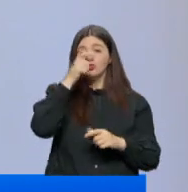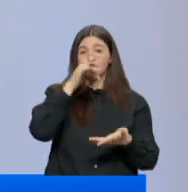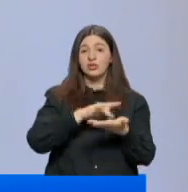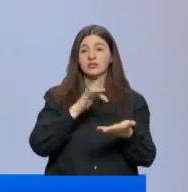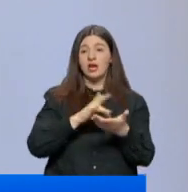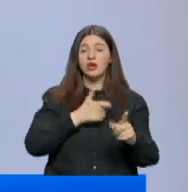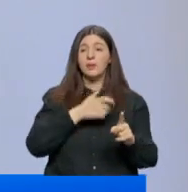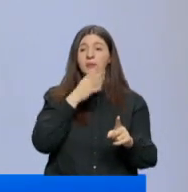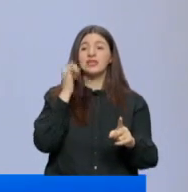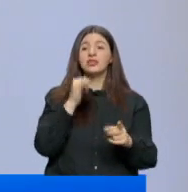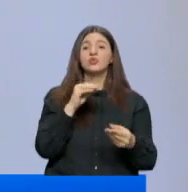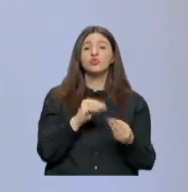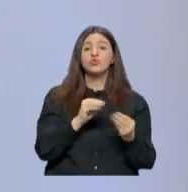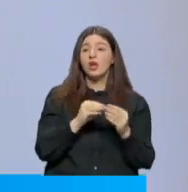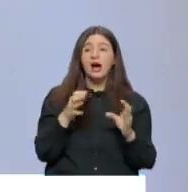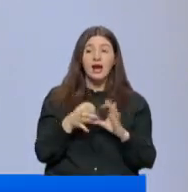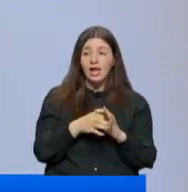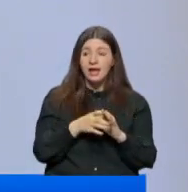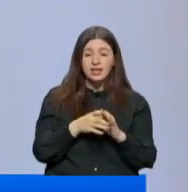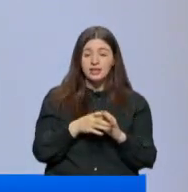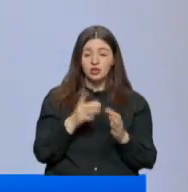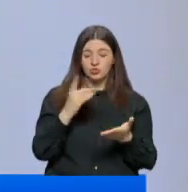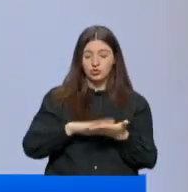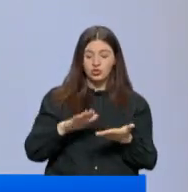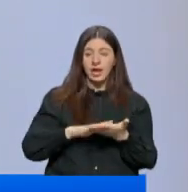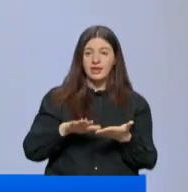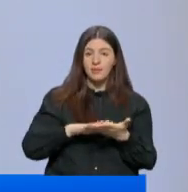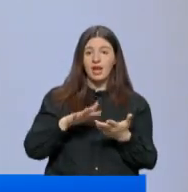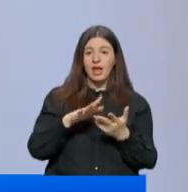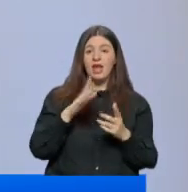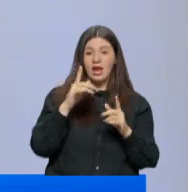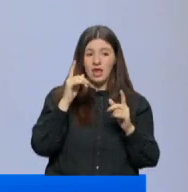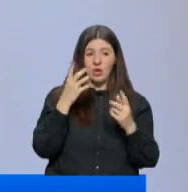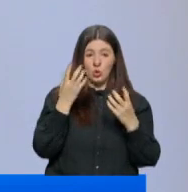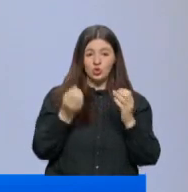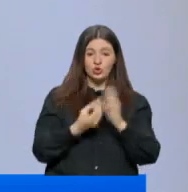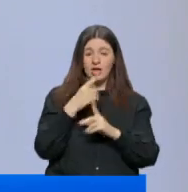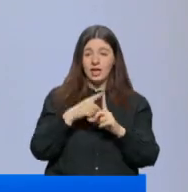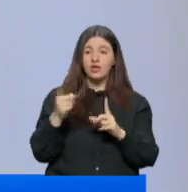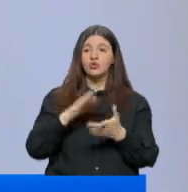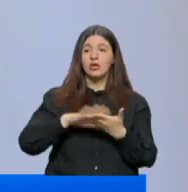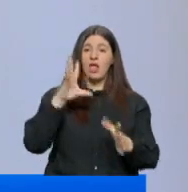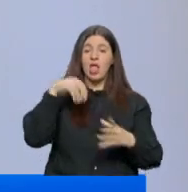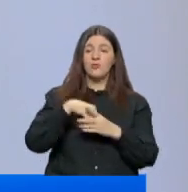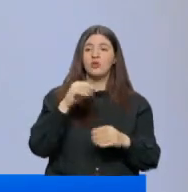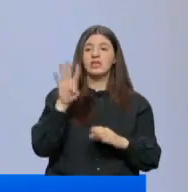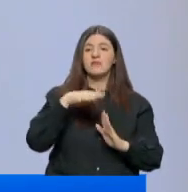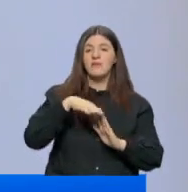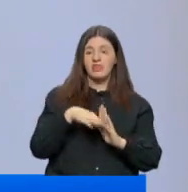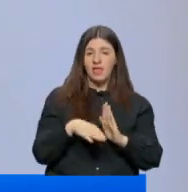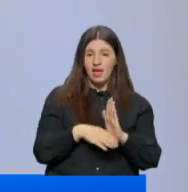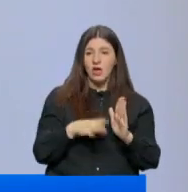Kanunu'nda dezenformasyon suçuyla ilgili düzenlemelere varıncaya kadar düzenlemeleri içeren 40